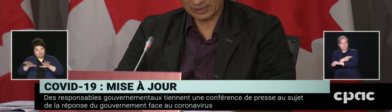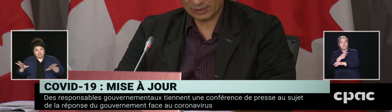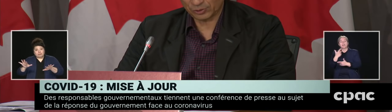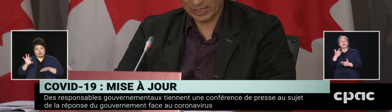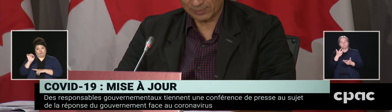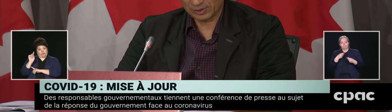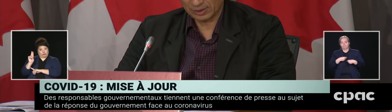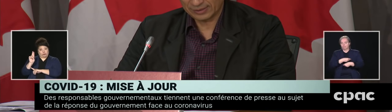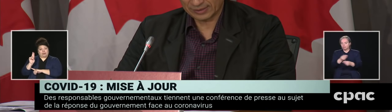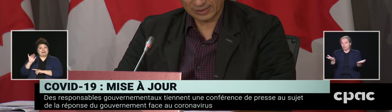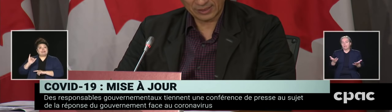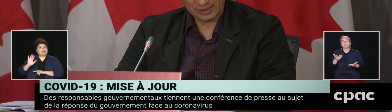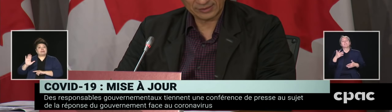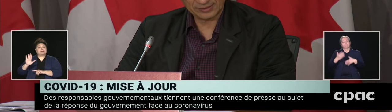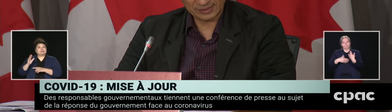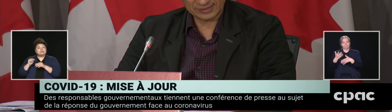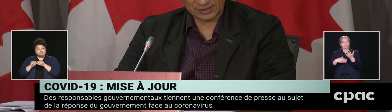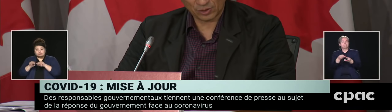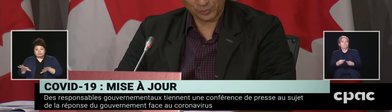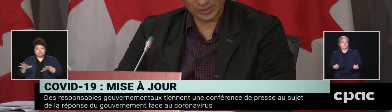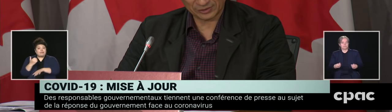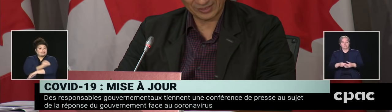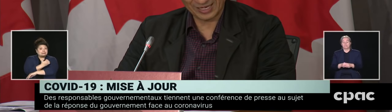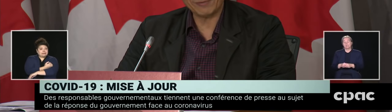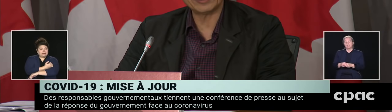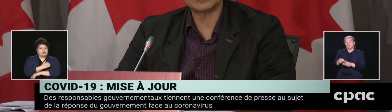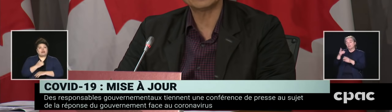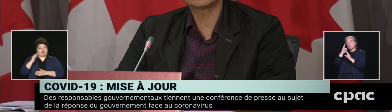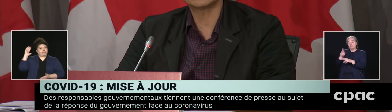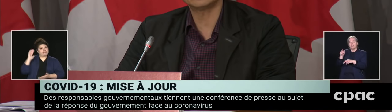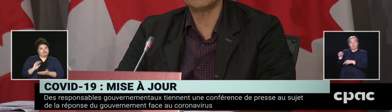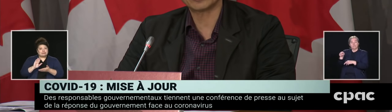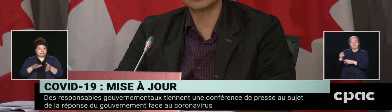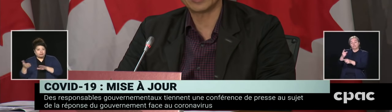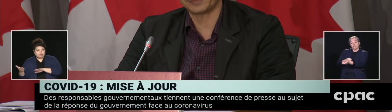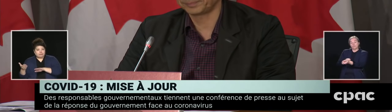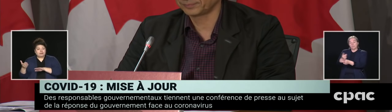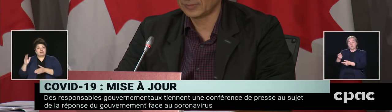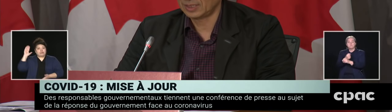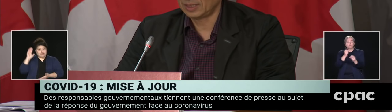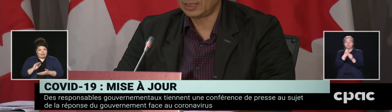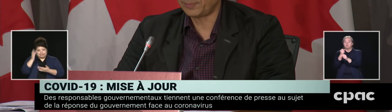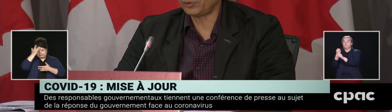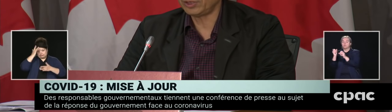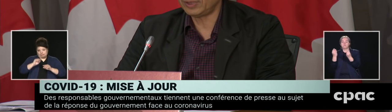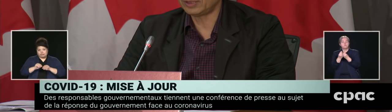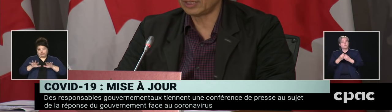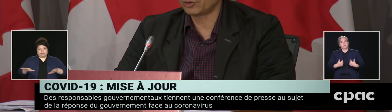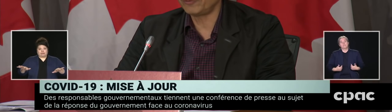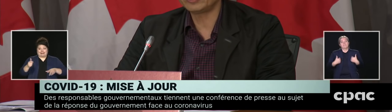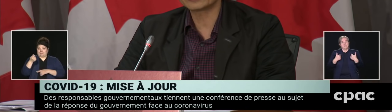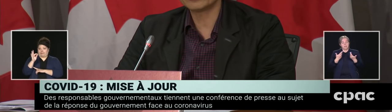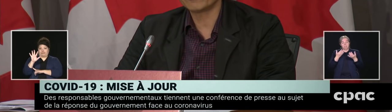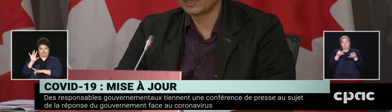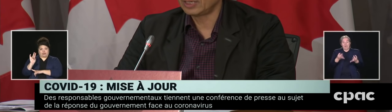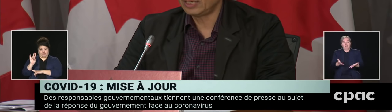nombre incalculable de cas et de décès ont pu être évités cet hiver-là. La pandémie de la